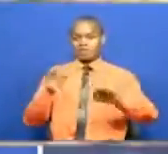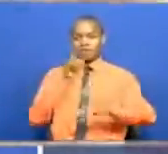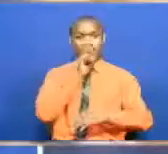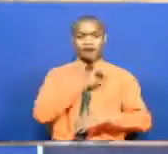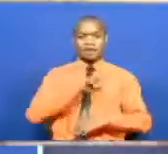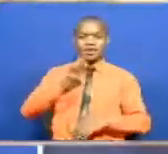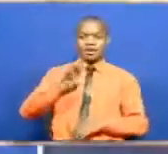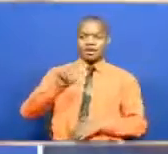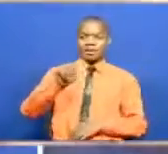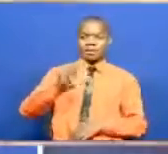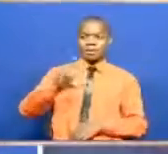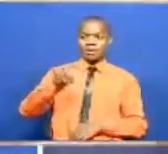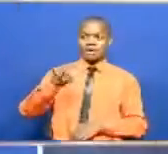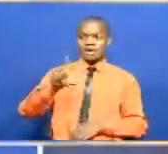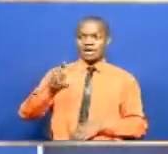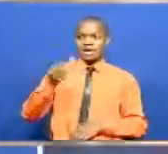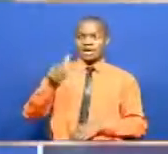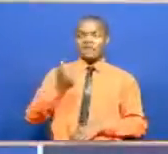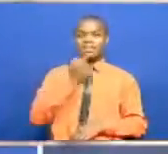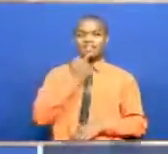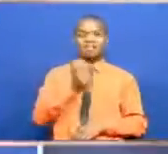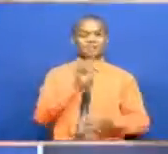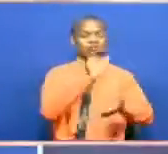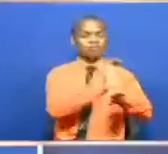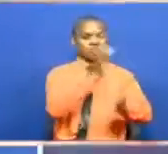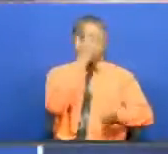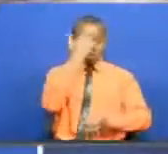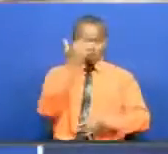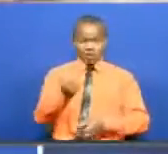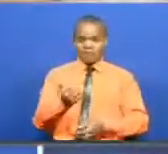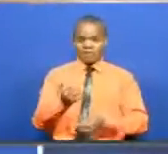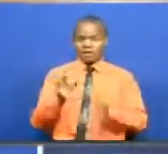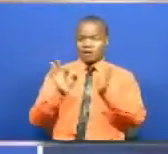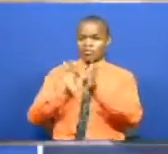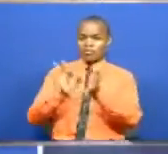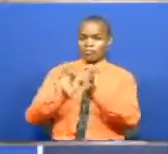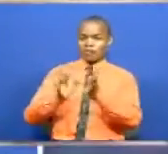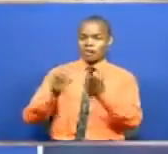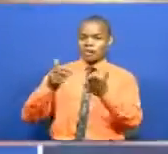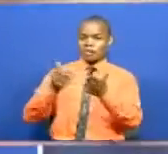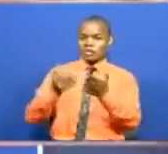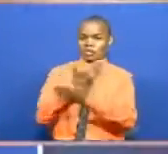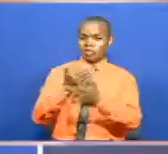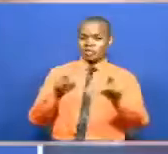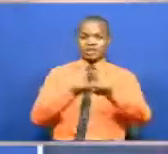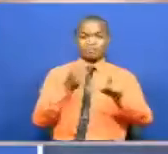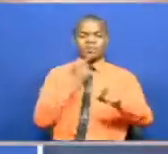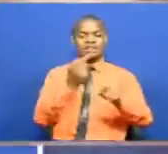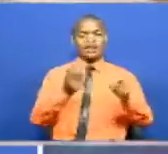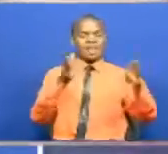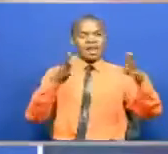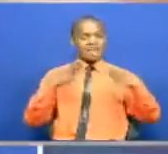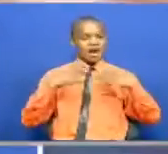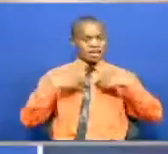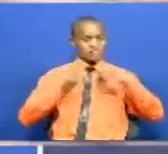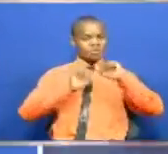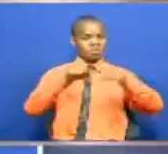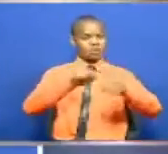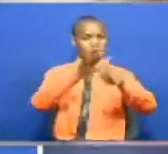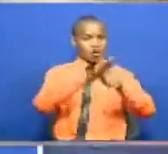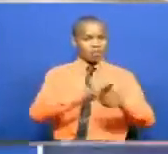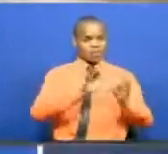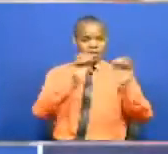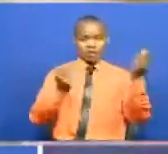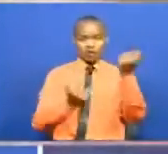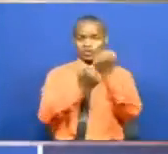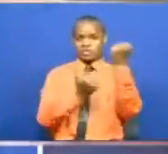kuwa alikamatwa kwa sababu ya mfumo mpya wa ugavi wa mapato, huku akisema hatakubali kuhujumiwa wala kushurutishwa kuunga